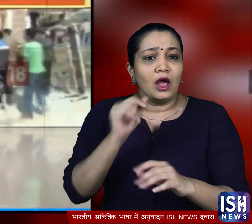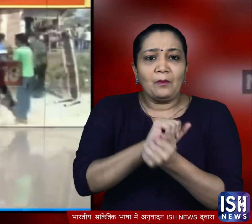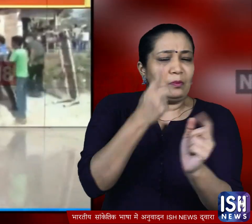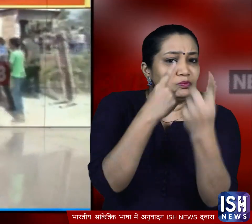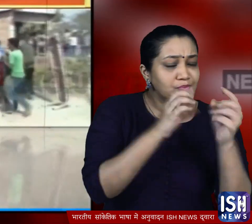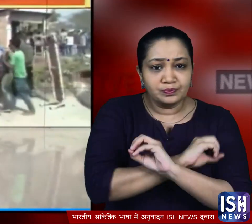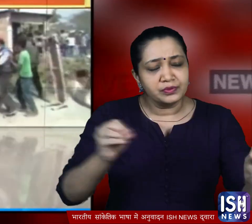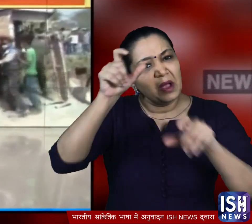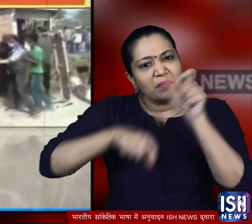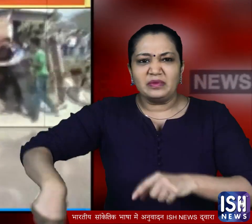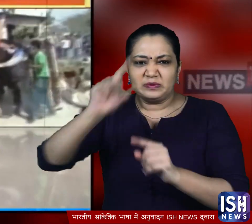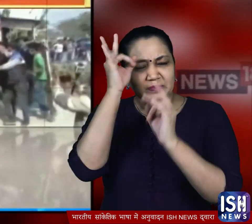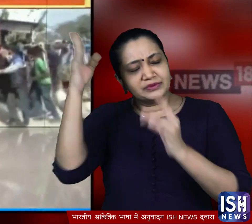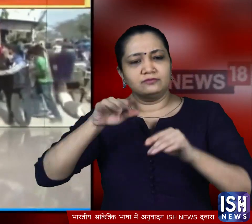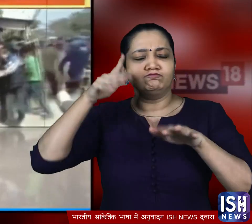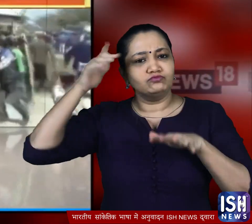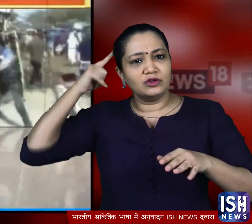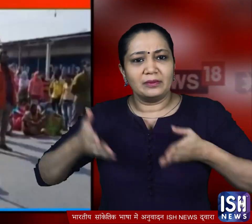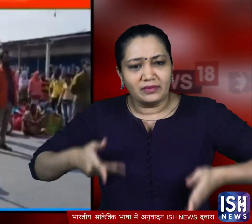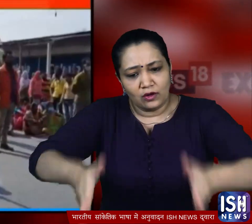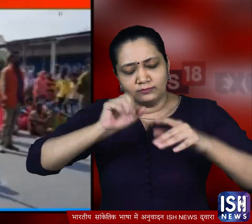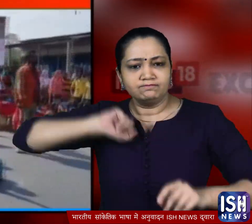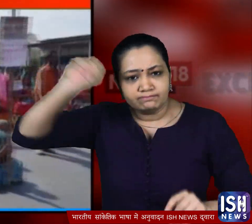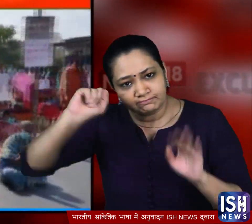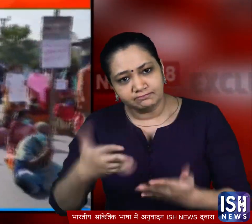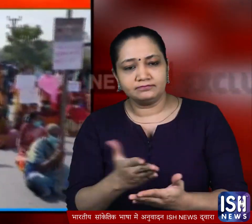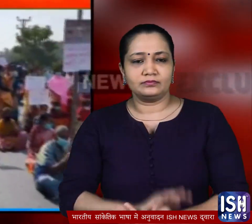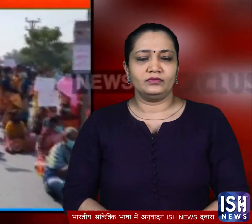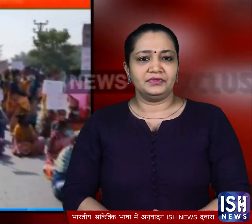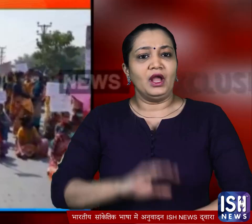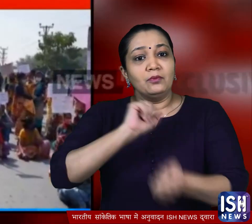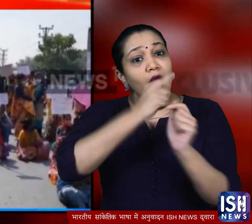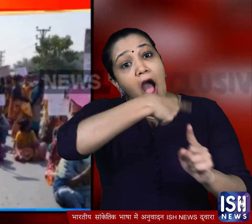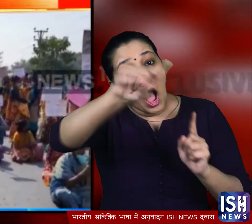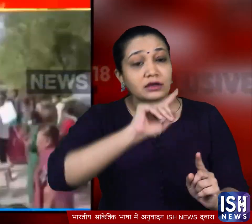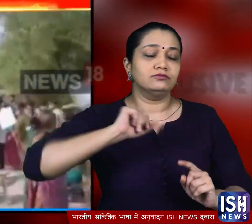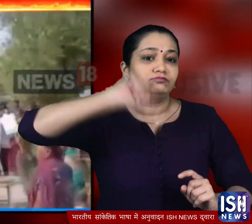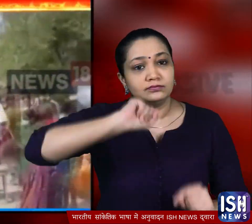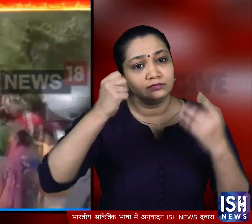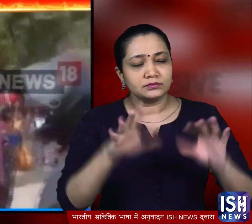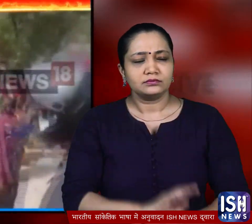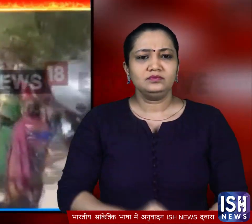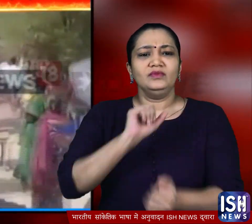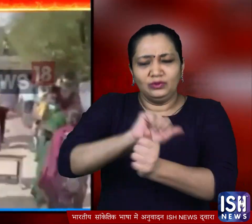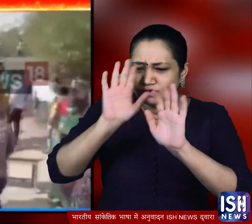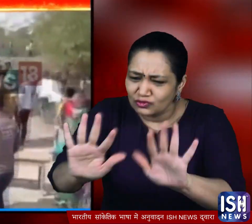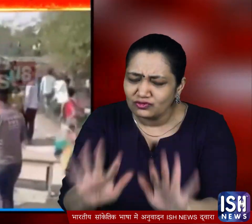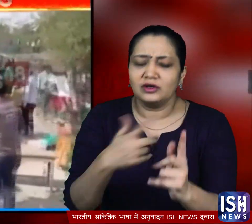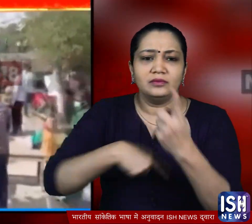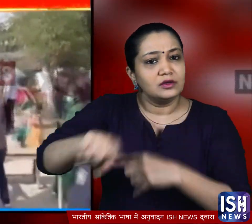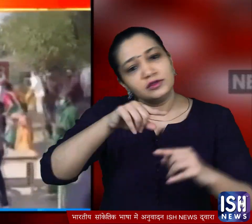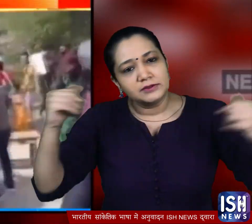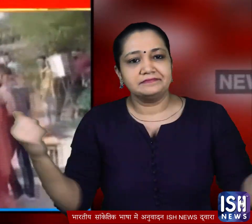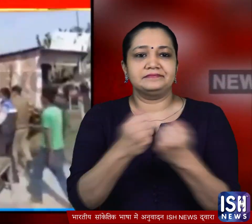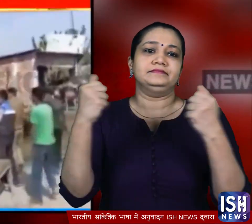नहीं करने पर बड़ी संख्या में लोग सड़कों पर उतर आए और पुलिस के खिलाफ प्रदर्शन शुरू कर दिया। लेकिन जब पुलिस ने उन्हें रोकने की कोशिश की